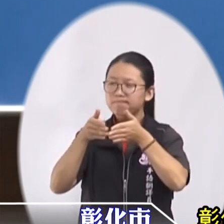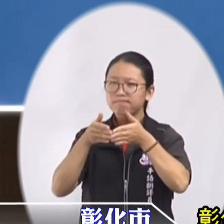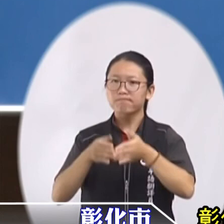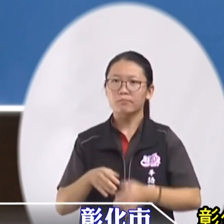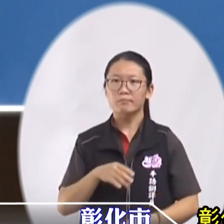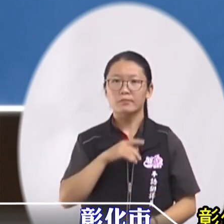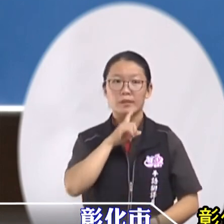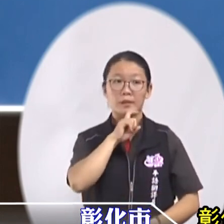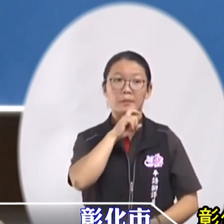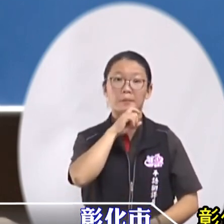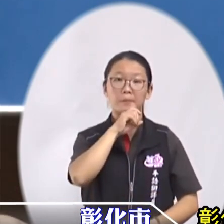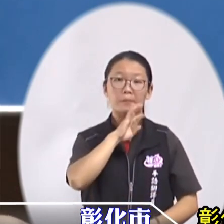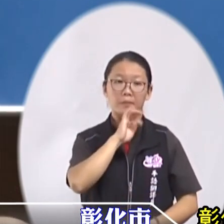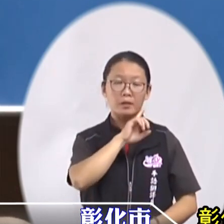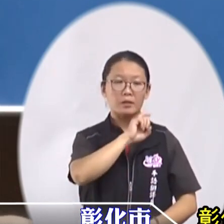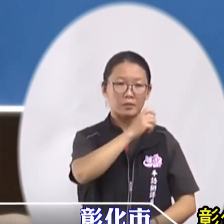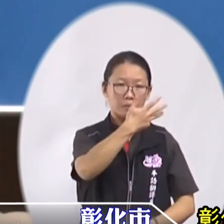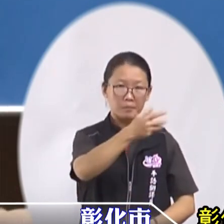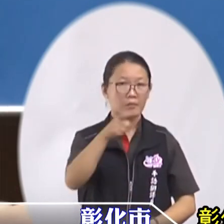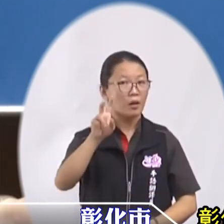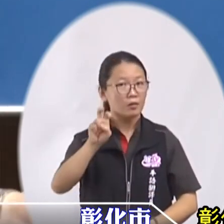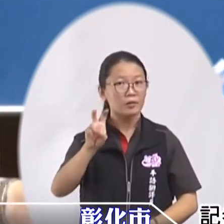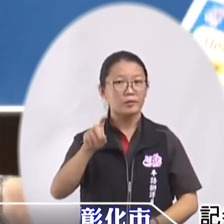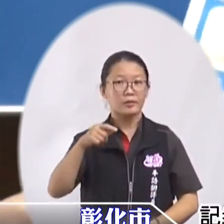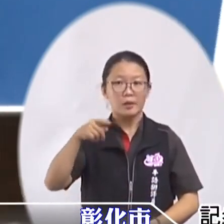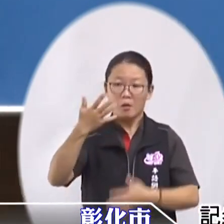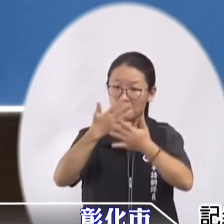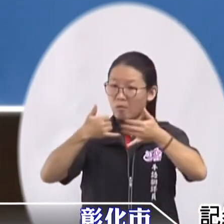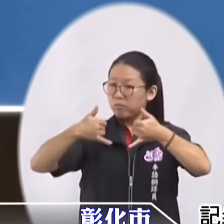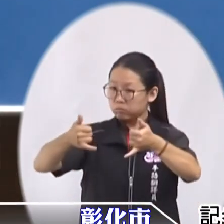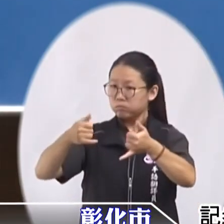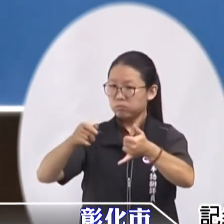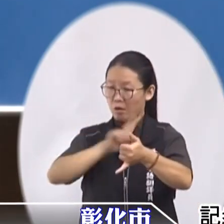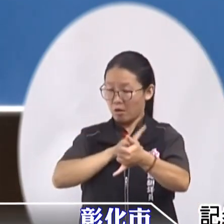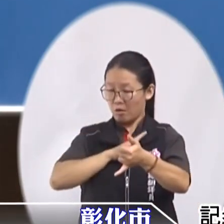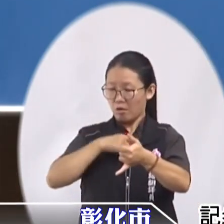18岁到22岁的，你就要到预约平台上去登记哈。